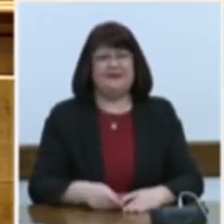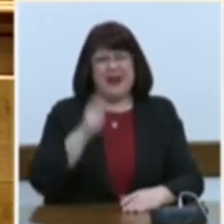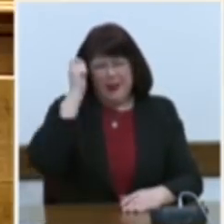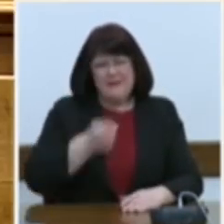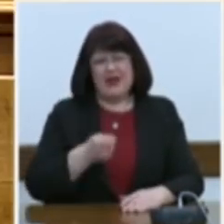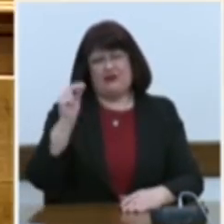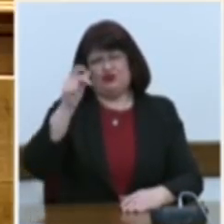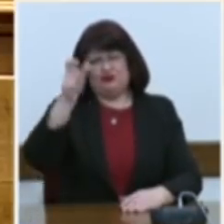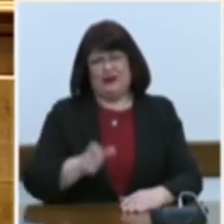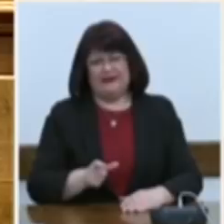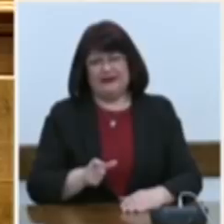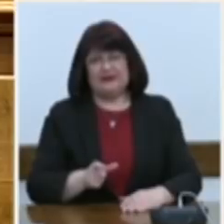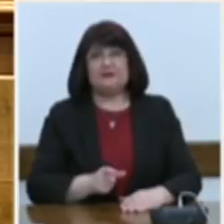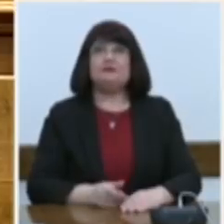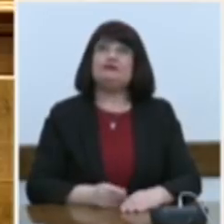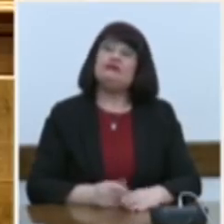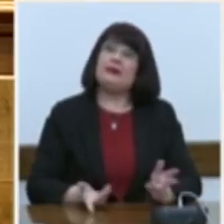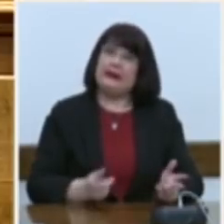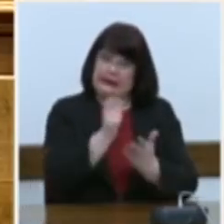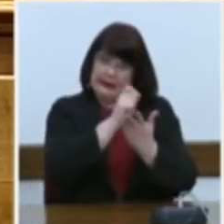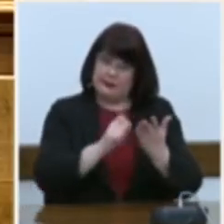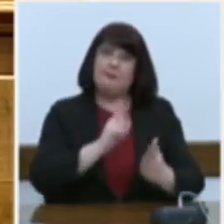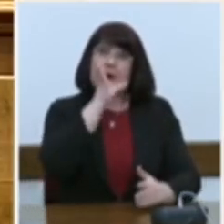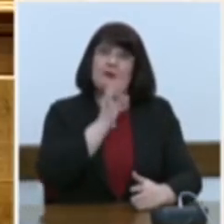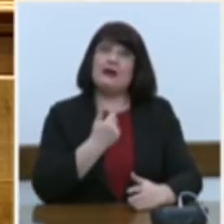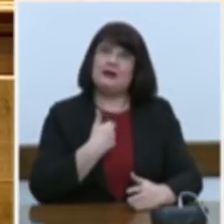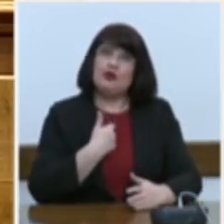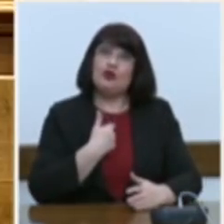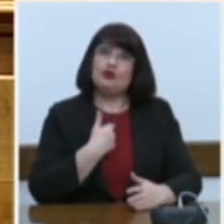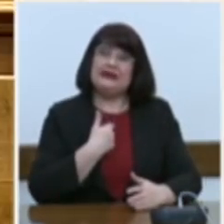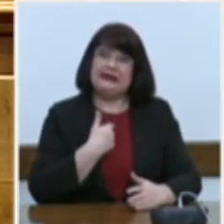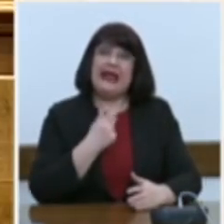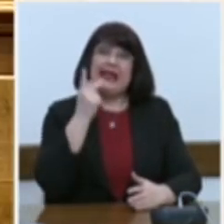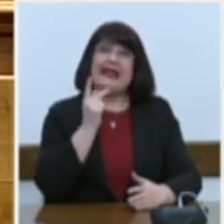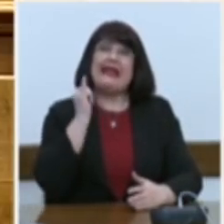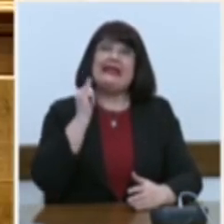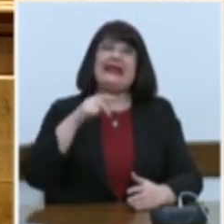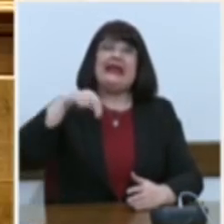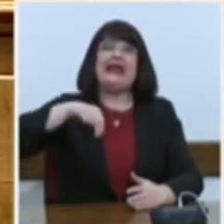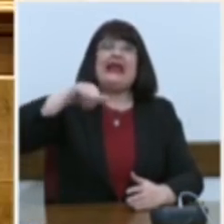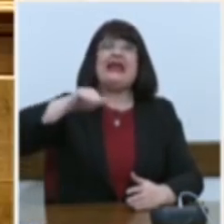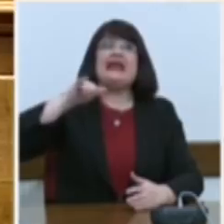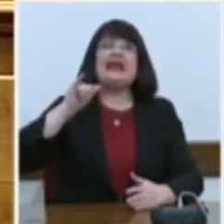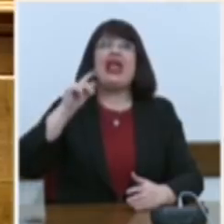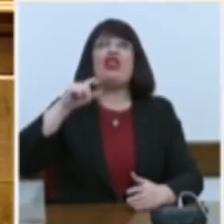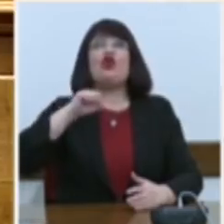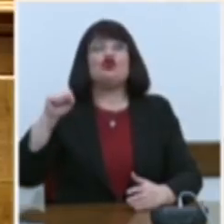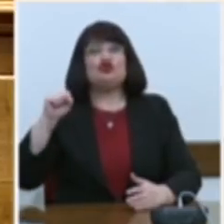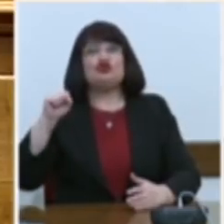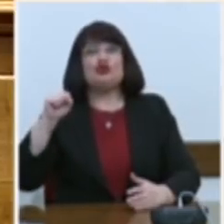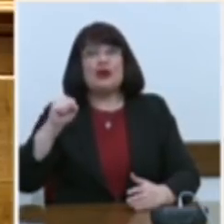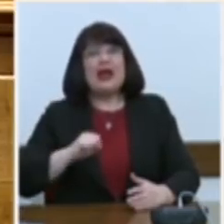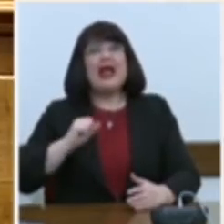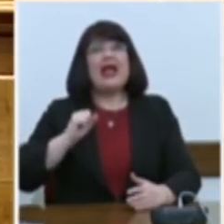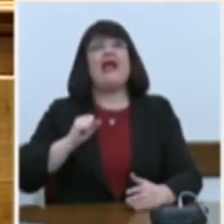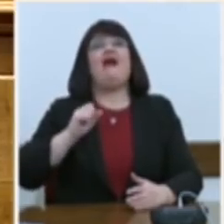τύπος: «Πραγματικότητα είναι ότι τον κίνεδο και παιδεραστή Άρη Βελουχιώτη τον είχαν υπουργοί